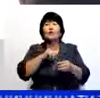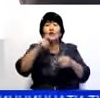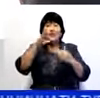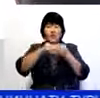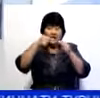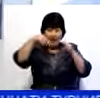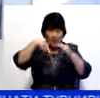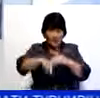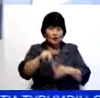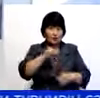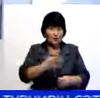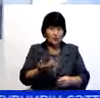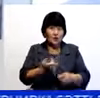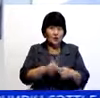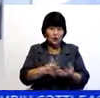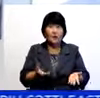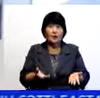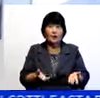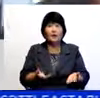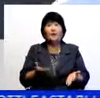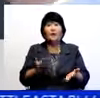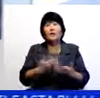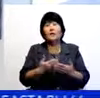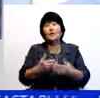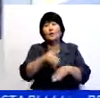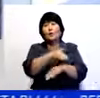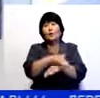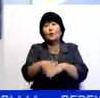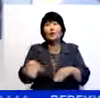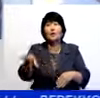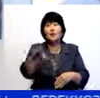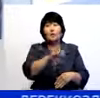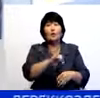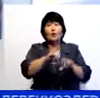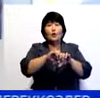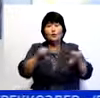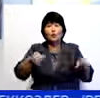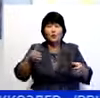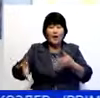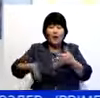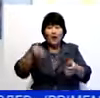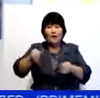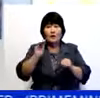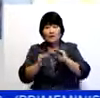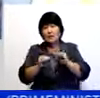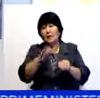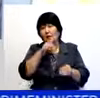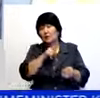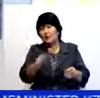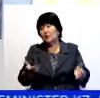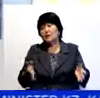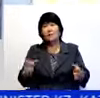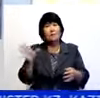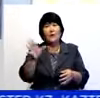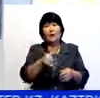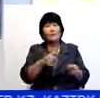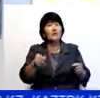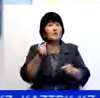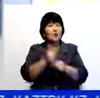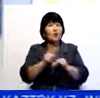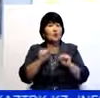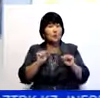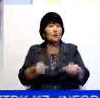жұмыстар ғой. Жаңағы көшелеріміздің бәрін трубаларымыз алып салып, мысалы мезгілді ғой, барлық мезгілде жасауға